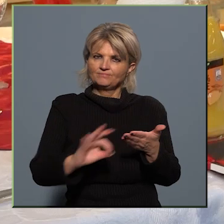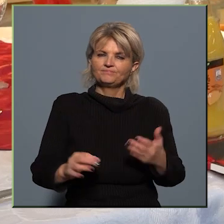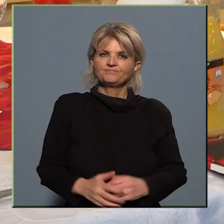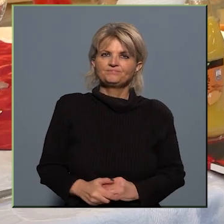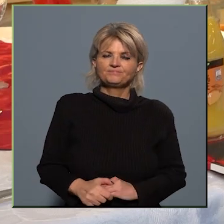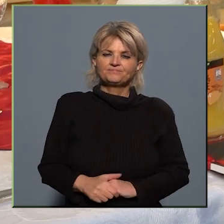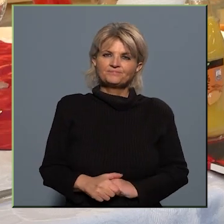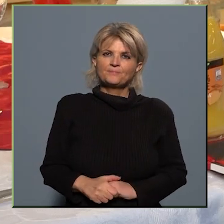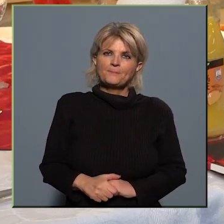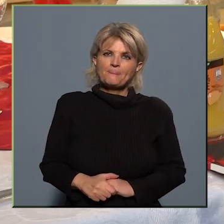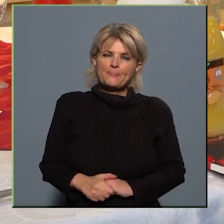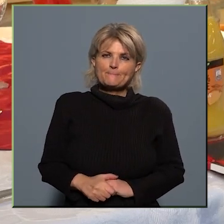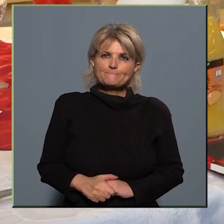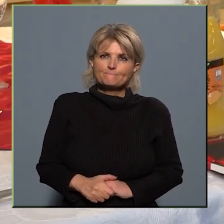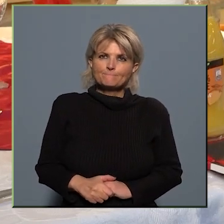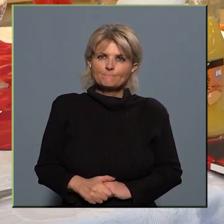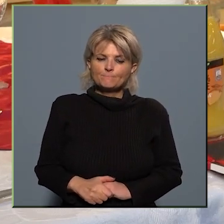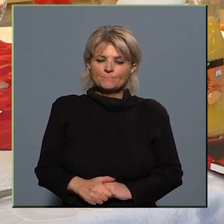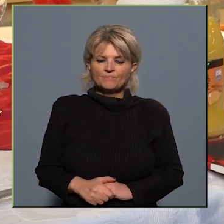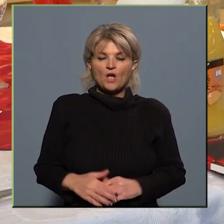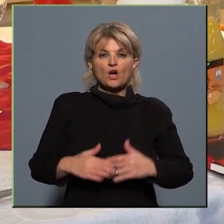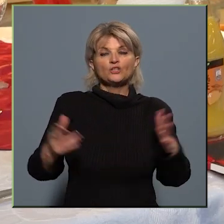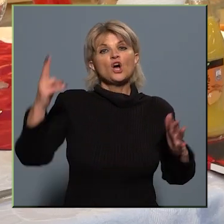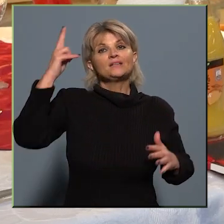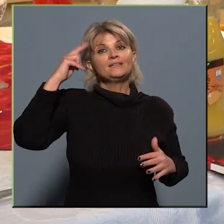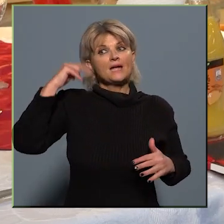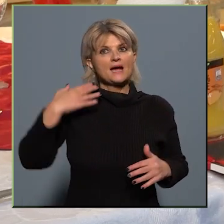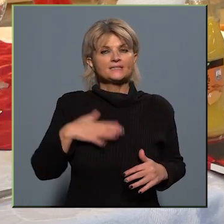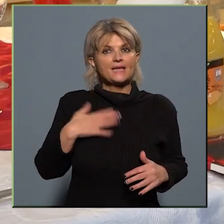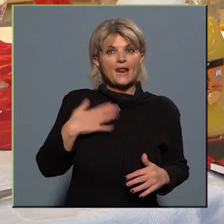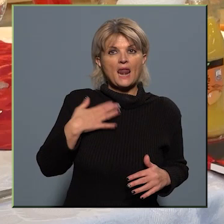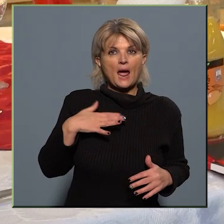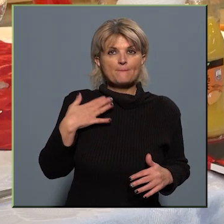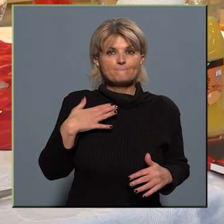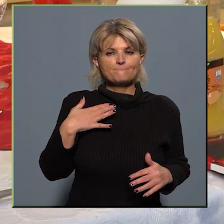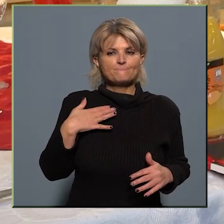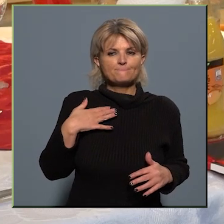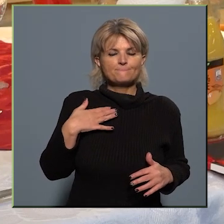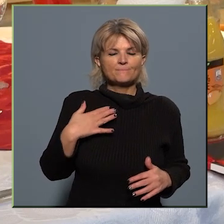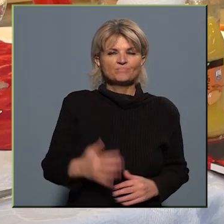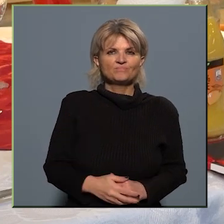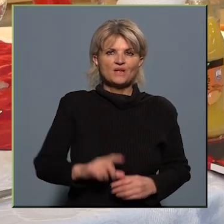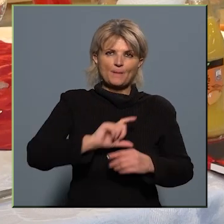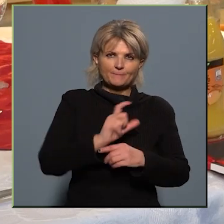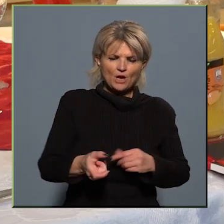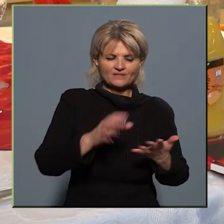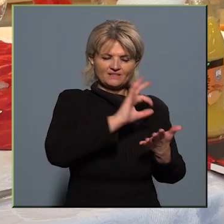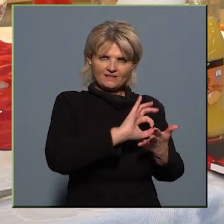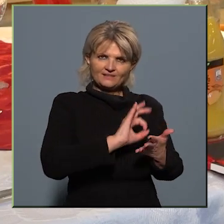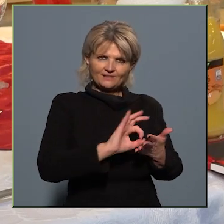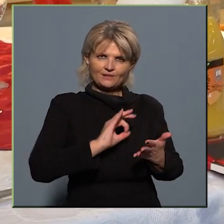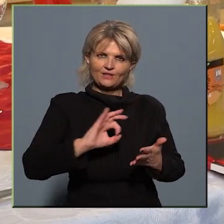jött elő. Ugye a nagy diák szerelmek hoztak felszínre aztán